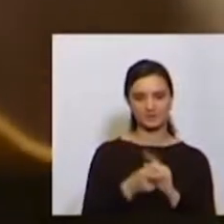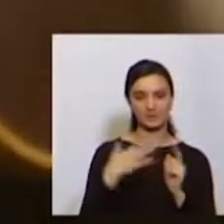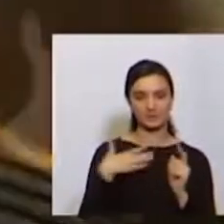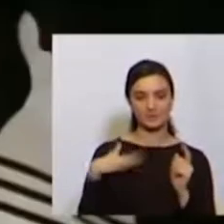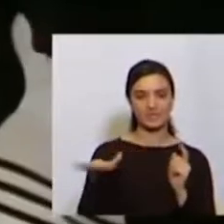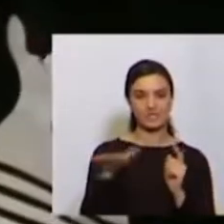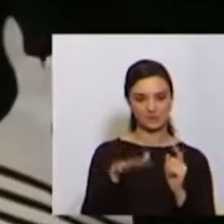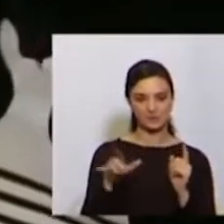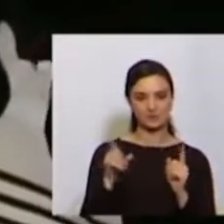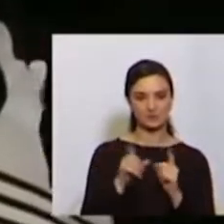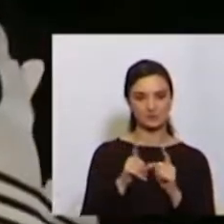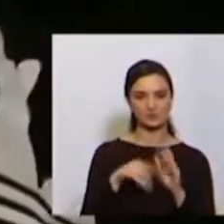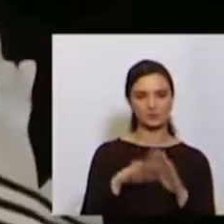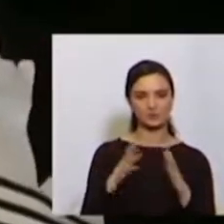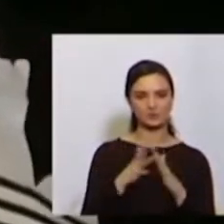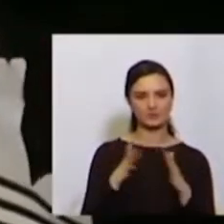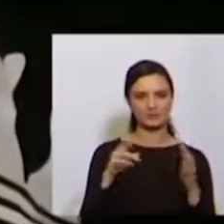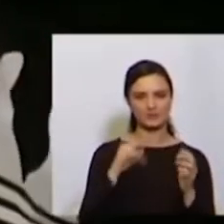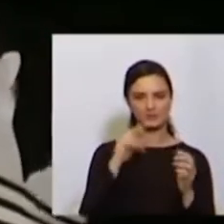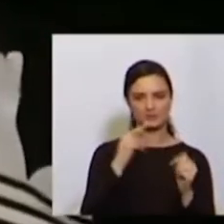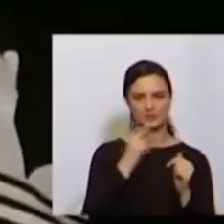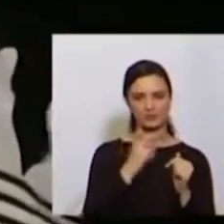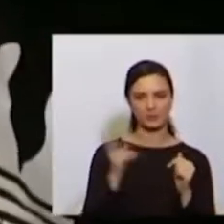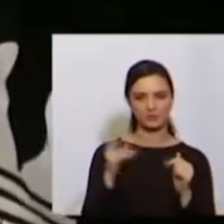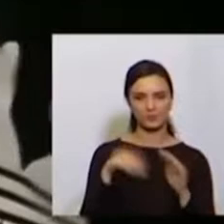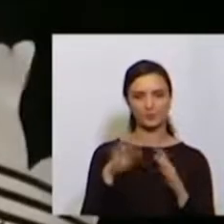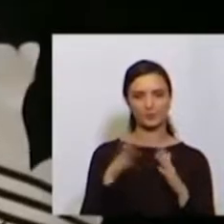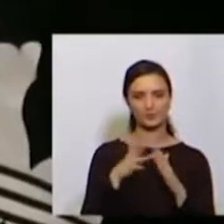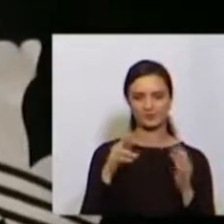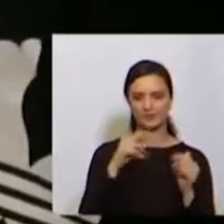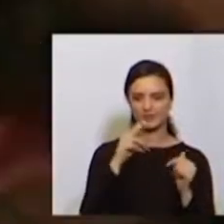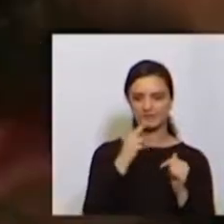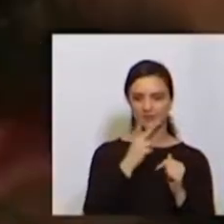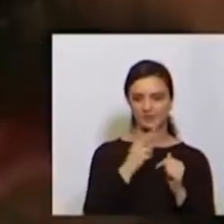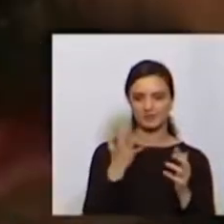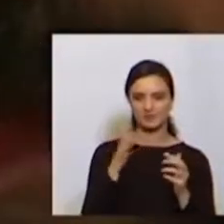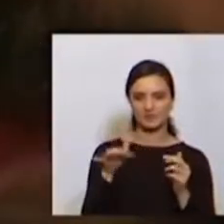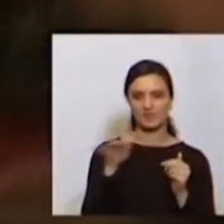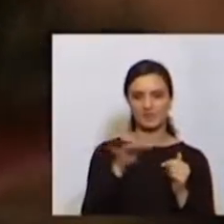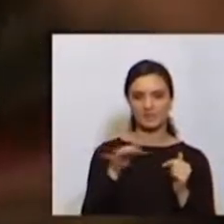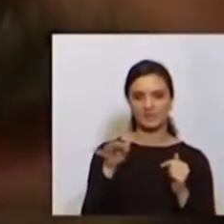ჩემს გარშემოც. გავხდი უფრო მეტად დაკვირვებული, უფრო მეტად ვაკვირდები ალბათ